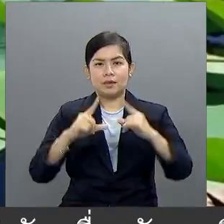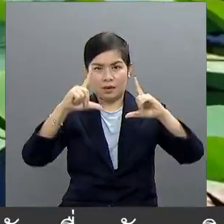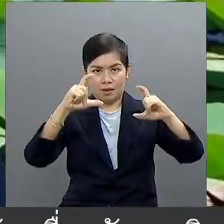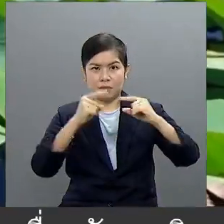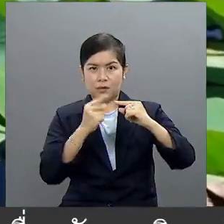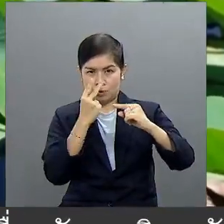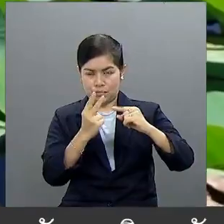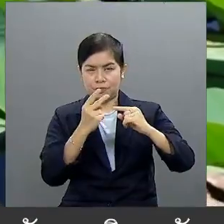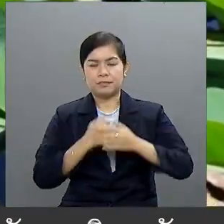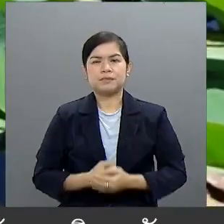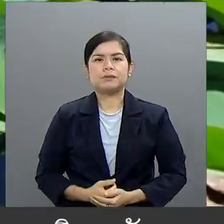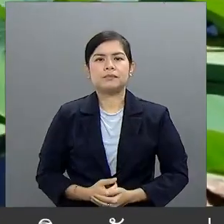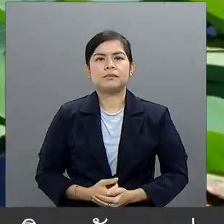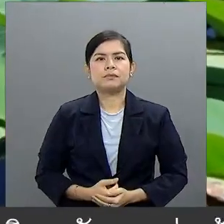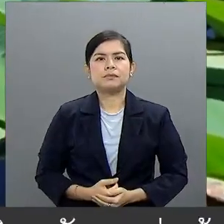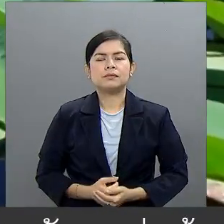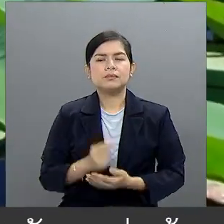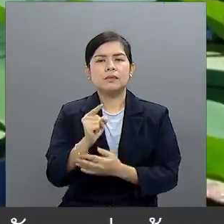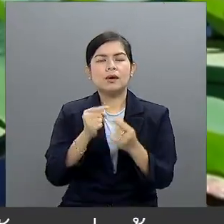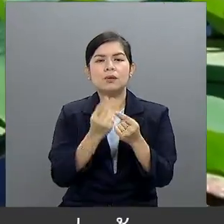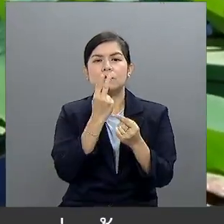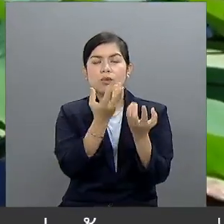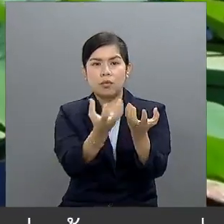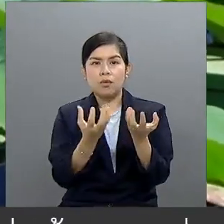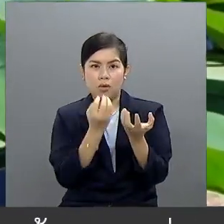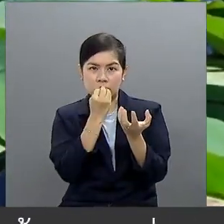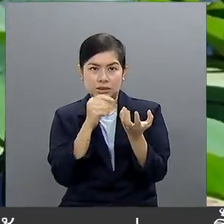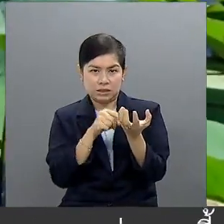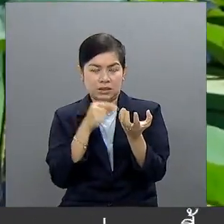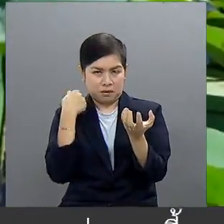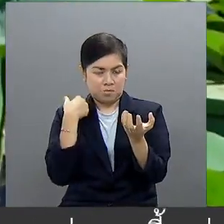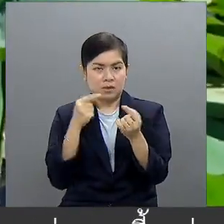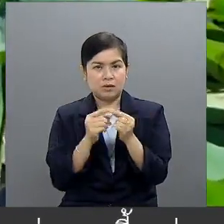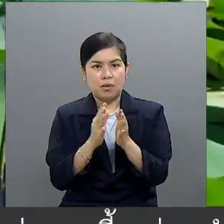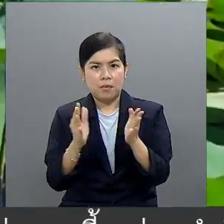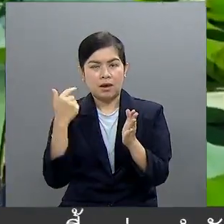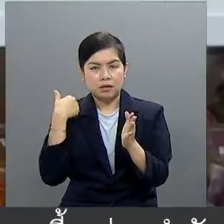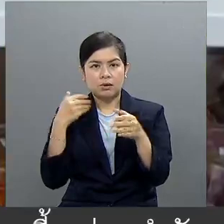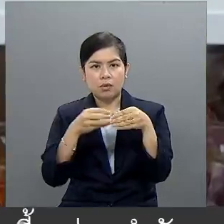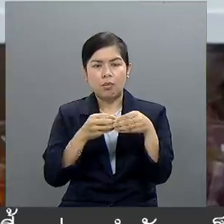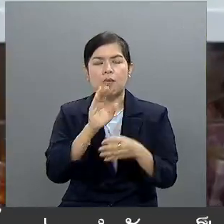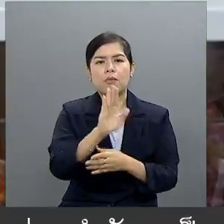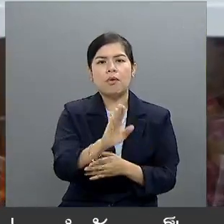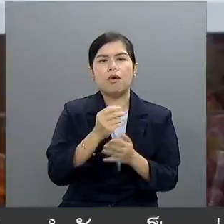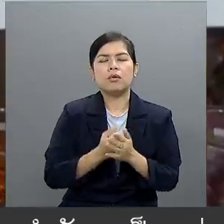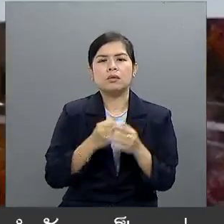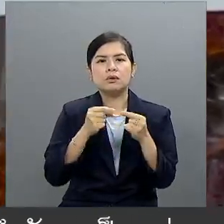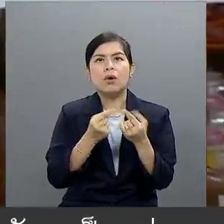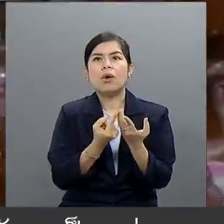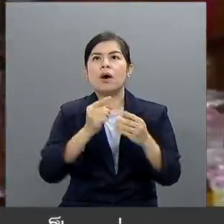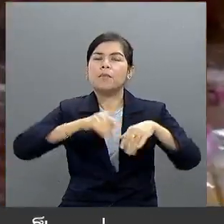เห็นไหม ซึ่งเห็นของกินเขาก็มีมาเยอะเหมือนกันนะน้องปลา ใช่วิสาหกิจชุมชนแห่งนี้เนี่ยคือเขามีของกินเอามาวางจำ